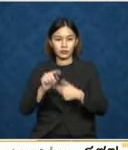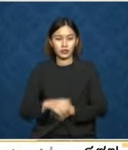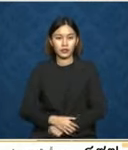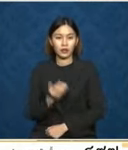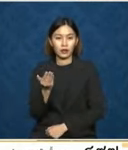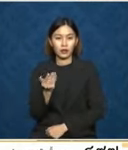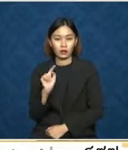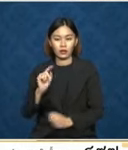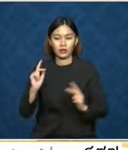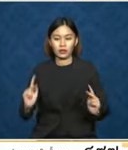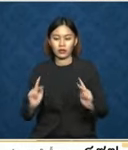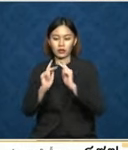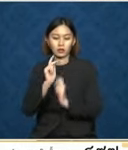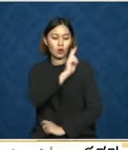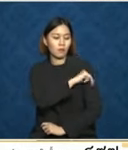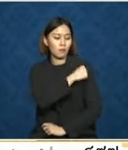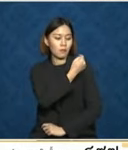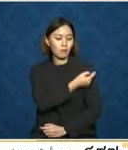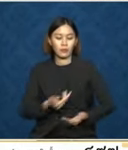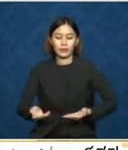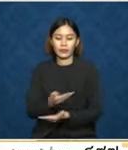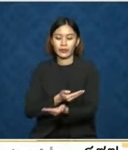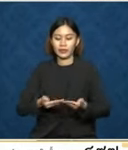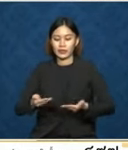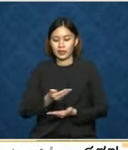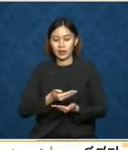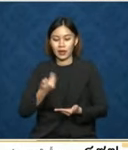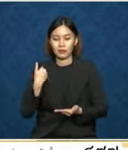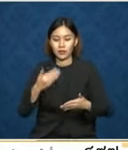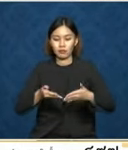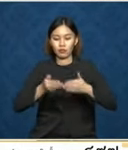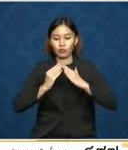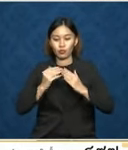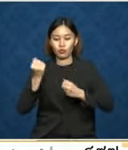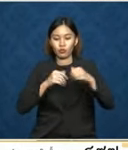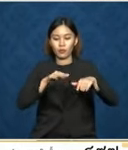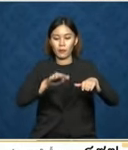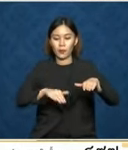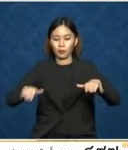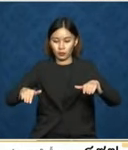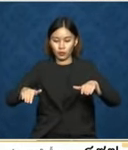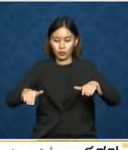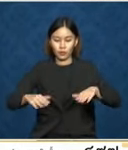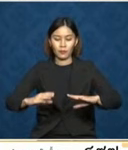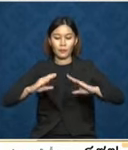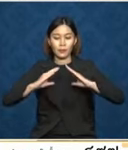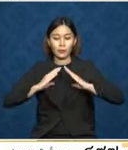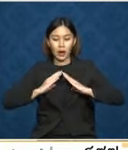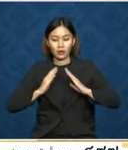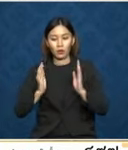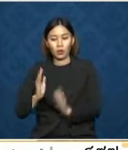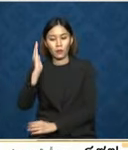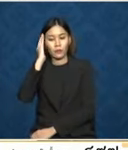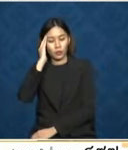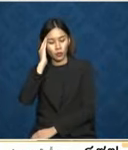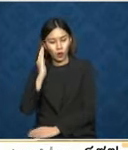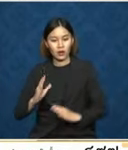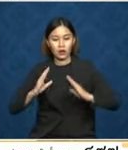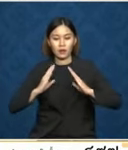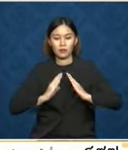ทางกระทรวงสาธารณสุขนะครับได้พิจารณาเ่อสร้างอาคารจอดรถอาคารพรผู้ป่วยและก็อาคารพักของ